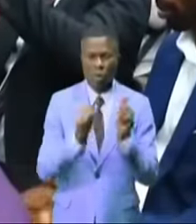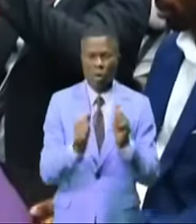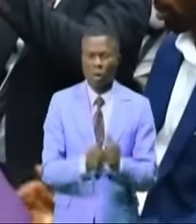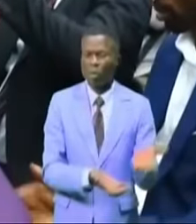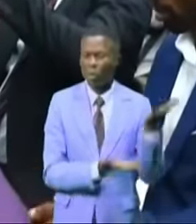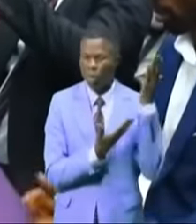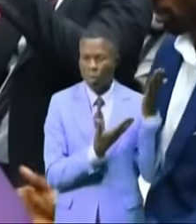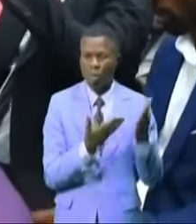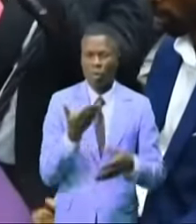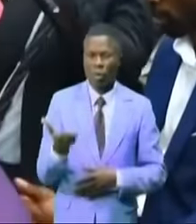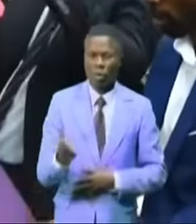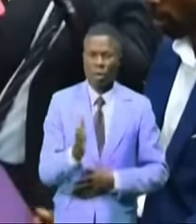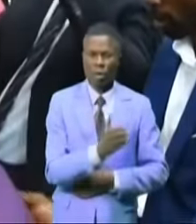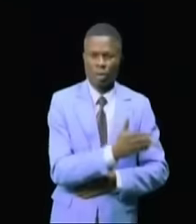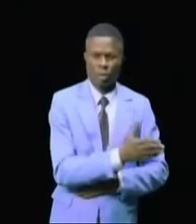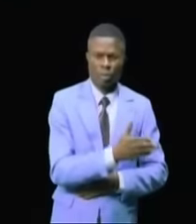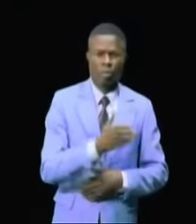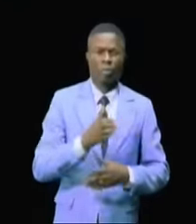préoccupations soulevées.